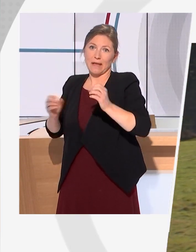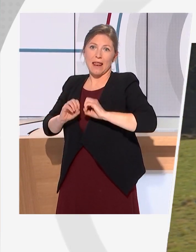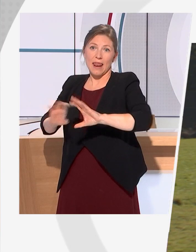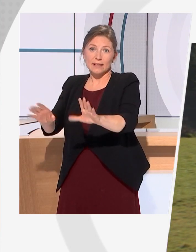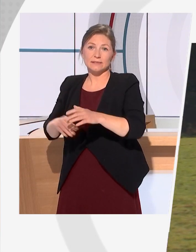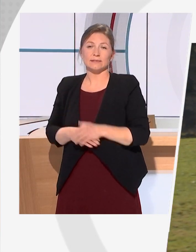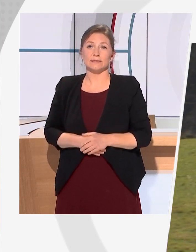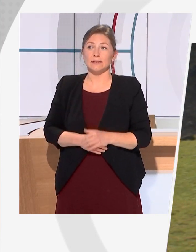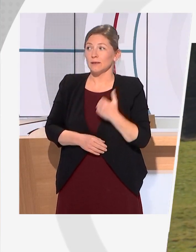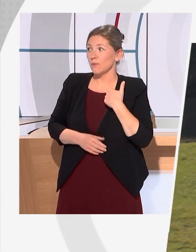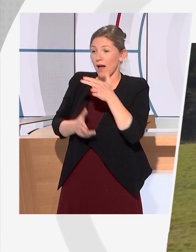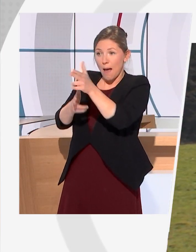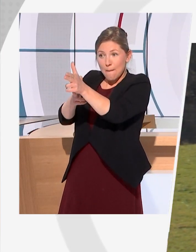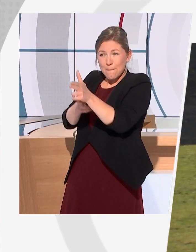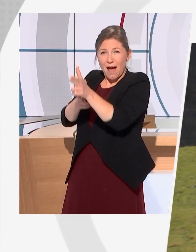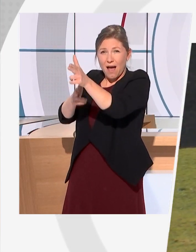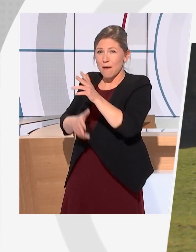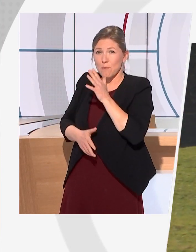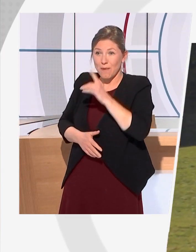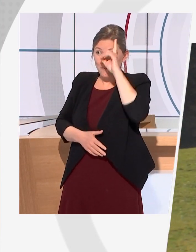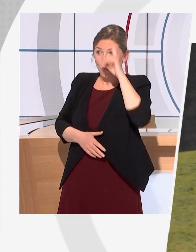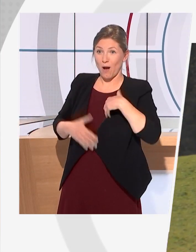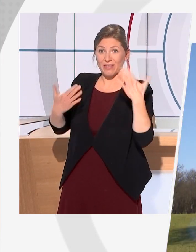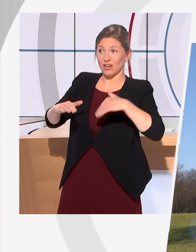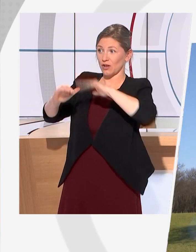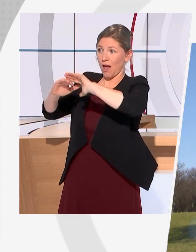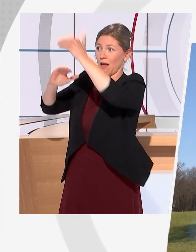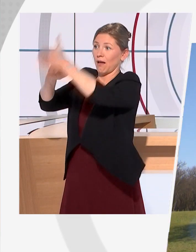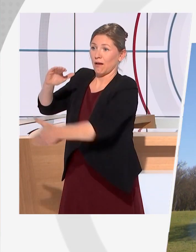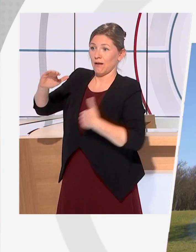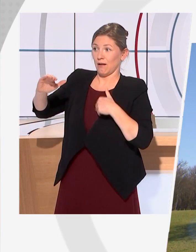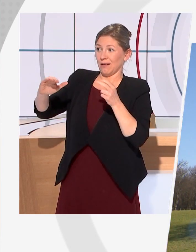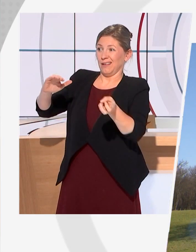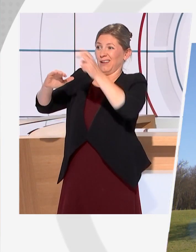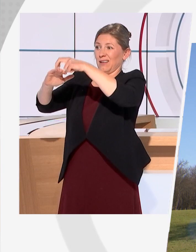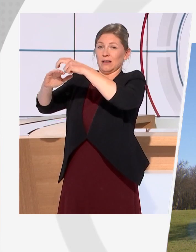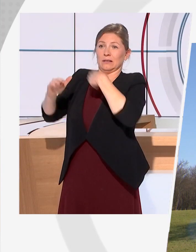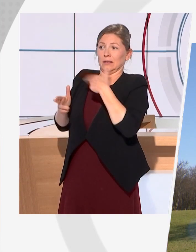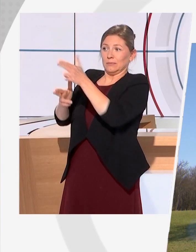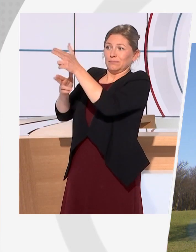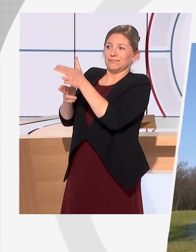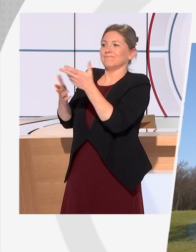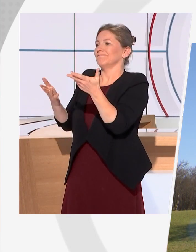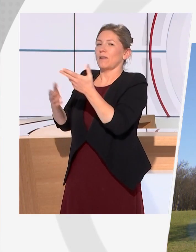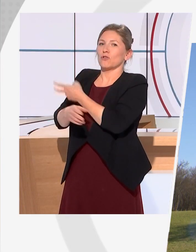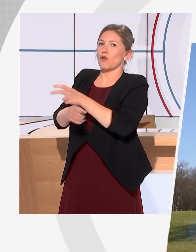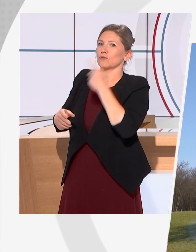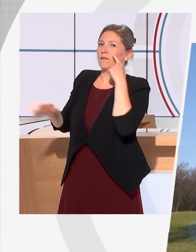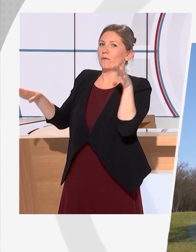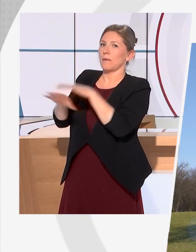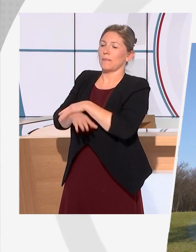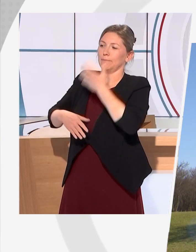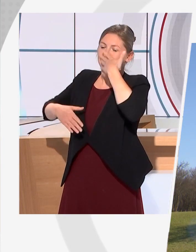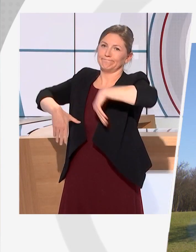J'ai pas pu tirer parce que dès qu'il était dans mon angle de tir, il était déjà sur la butte. Donc, du coup, c'était pas un tir fichant et c'était assez dangereux. Donc,